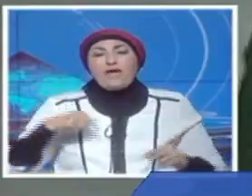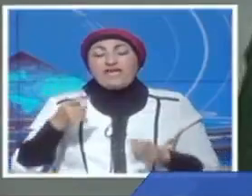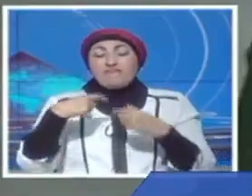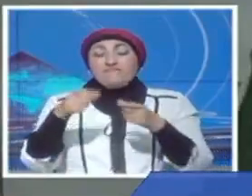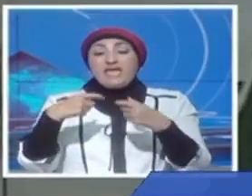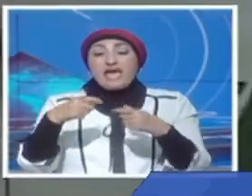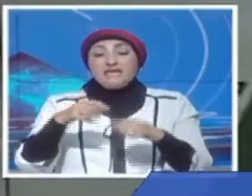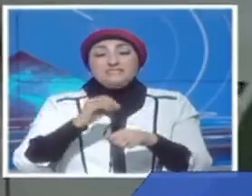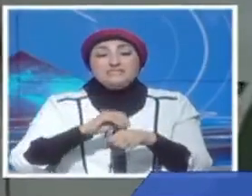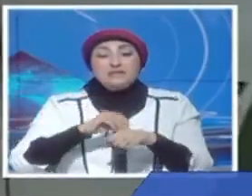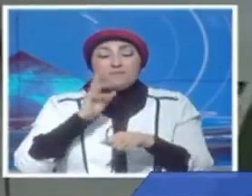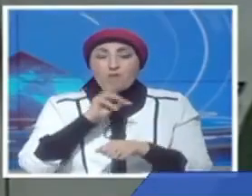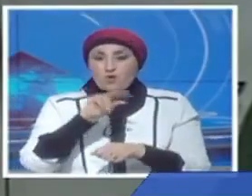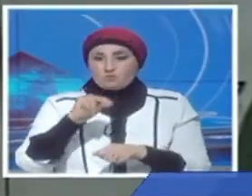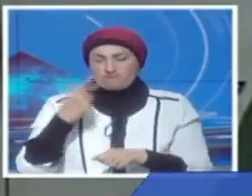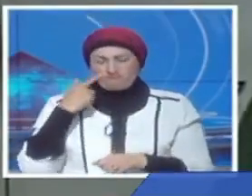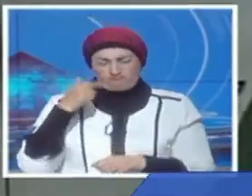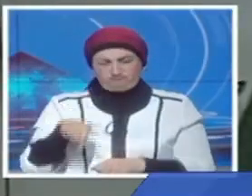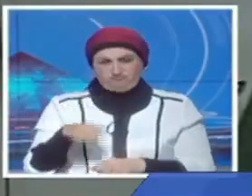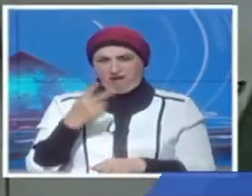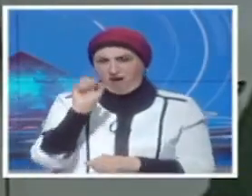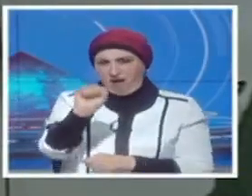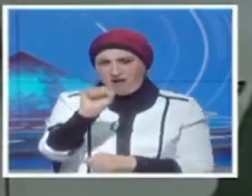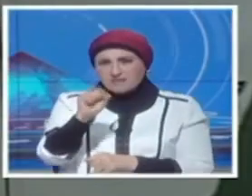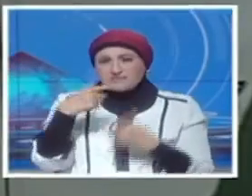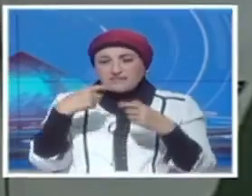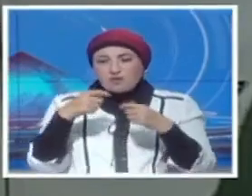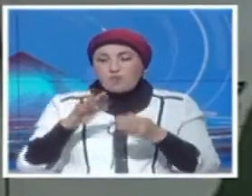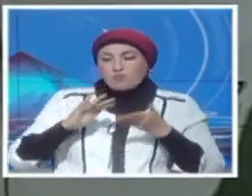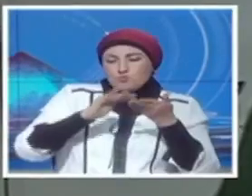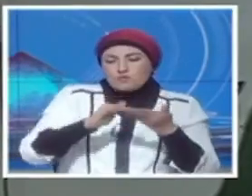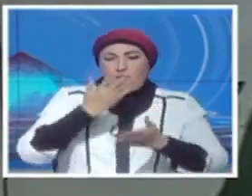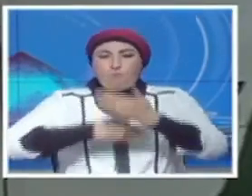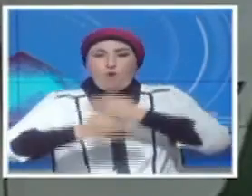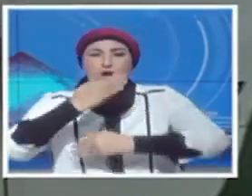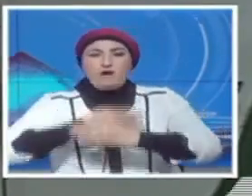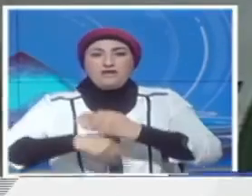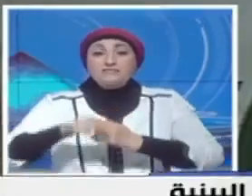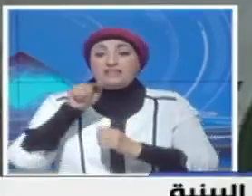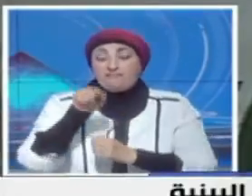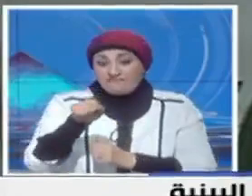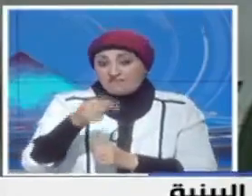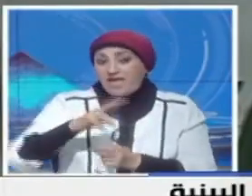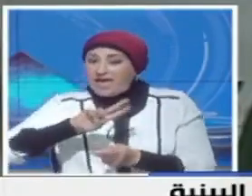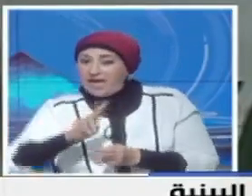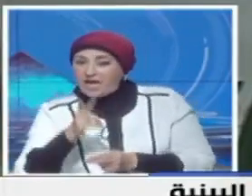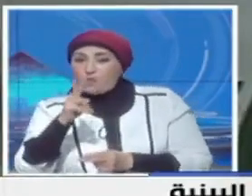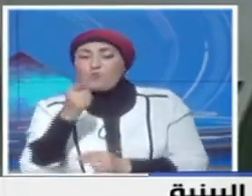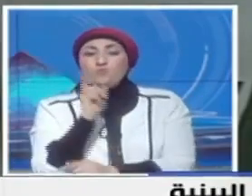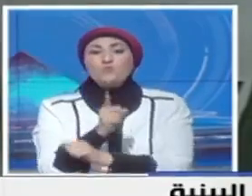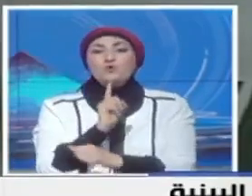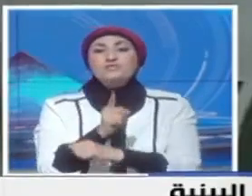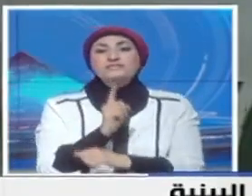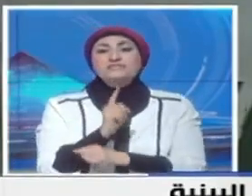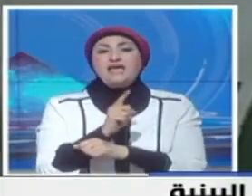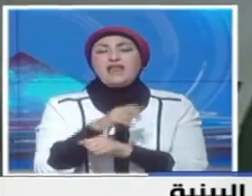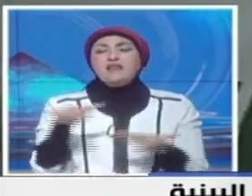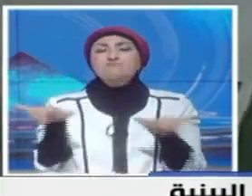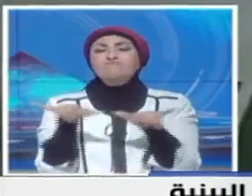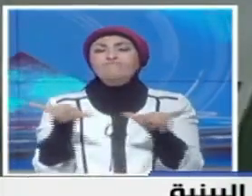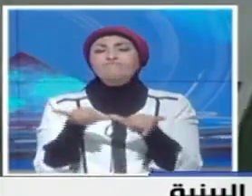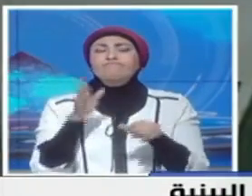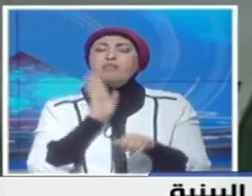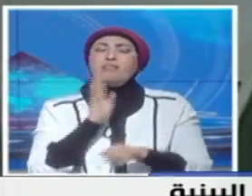خلاله هينخرج أخصائيين لتكنولوجيا المساعدة لذوي الإعاقة أو معلمين للحاسب الآلي